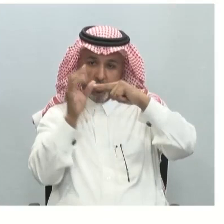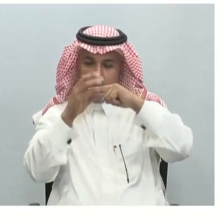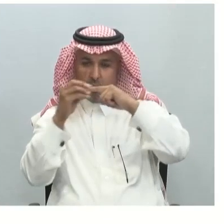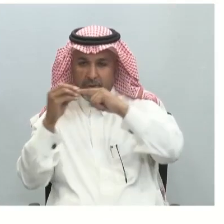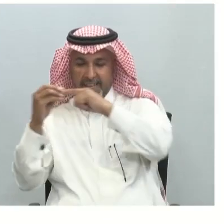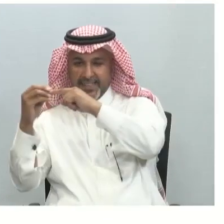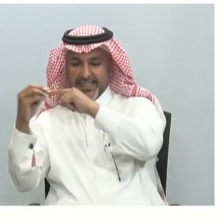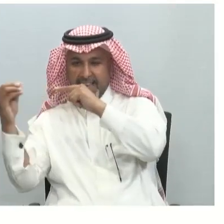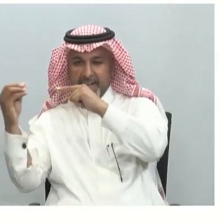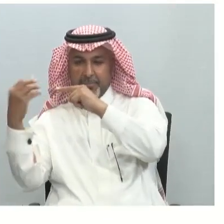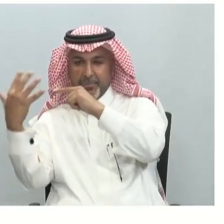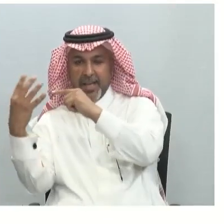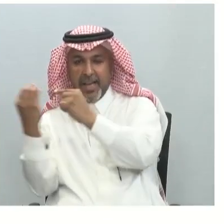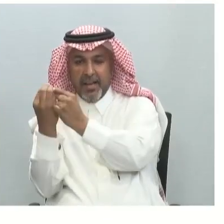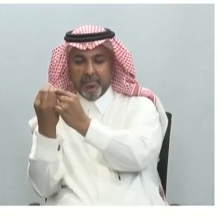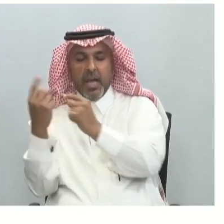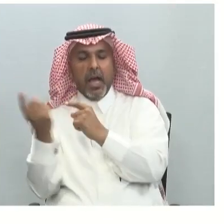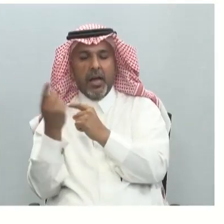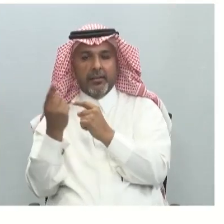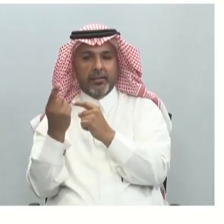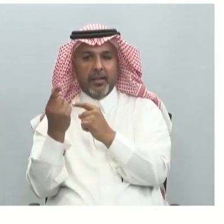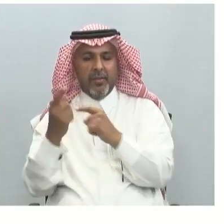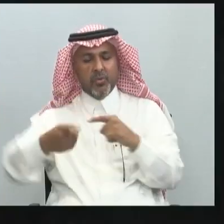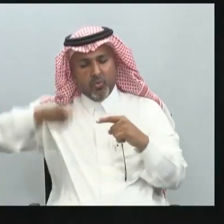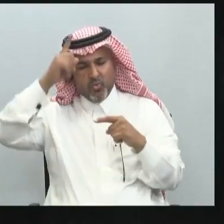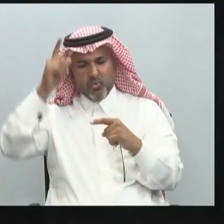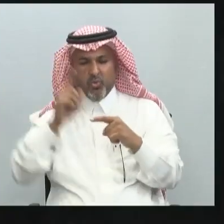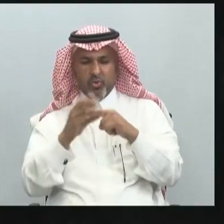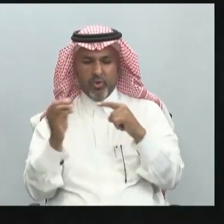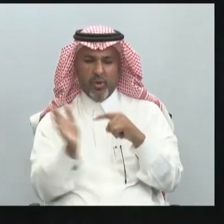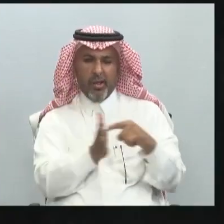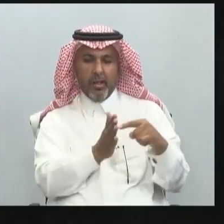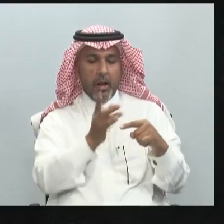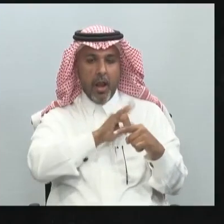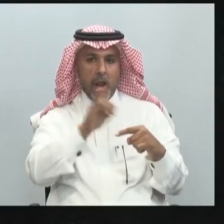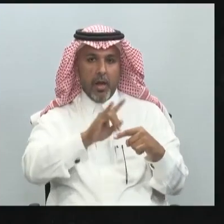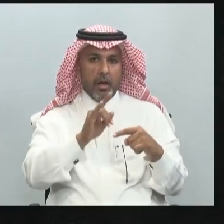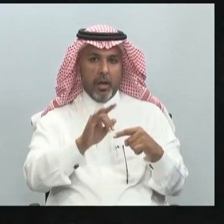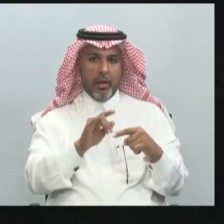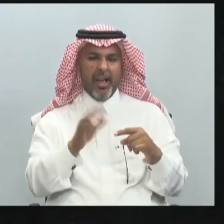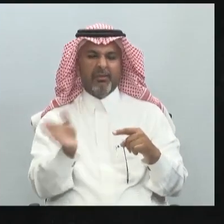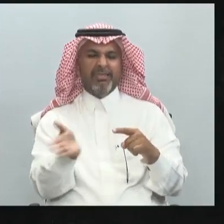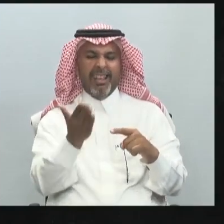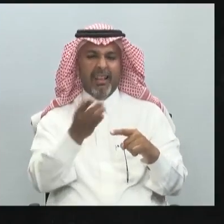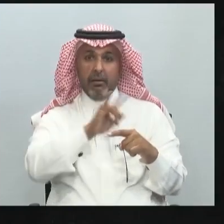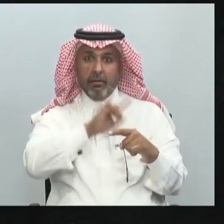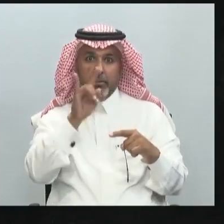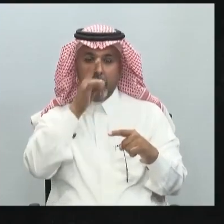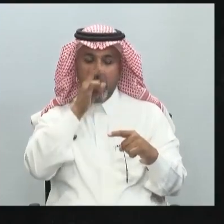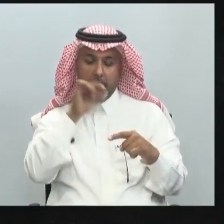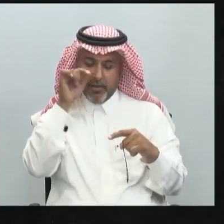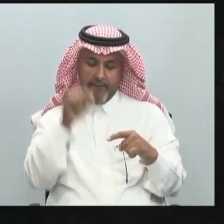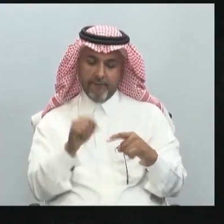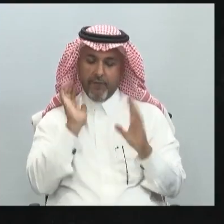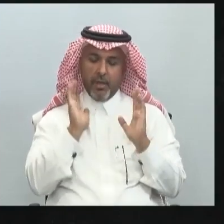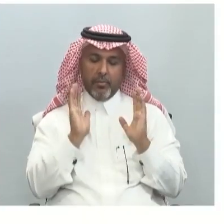هنا لكن ما ننساها ابدا ما نحط زائد بعدين نضرب سالب نصف في خمسه وننسى السالب هذه اللي موجوده اصلا